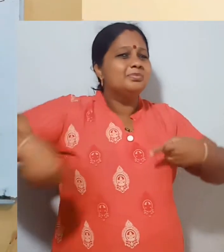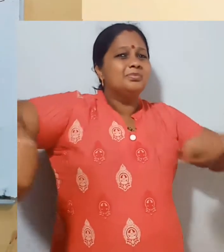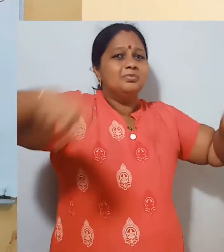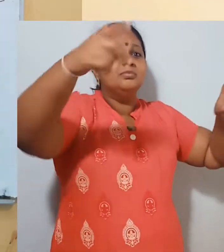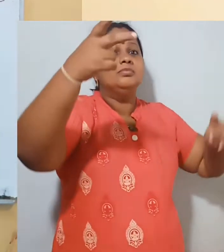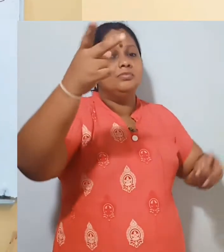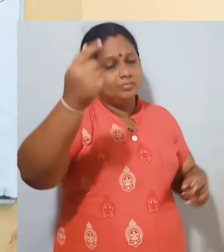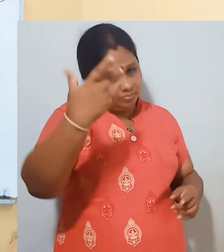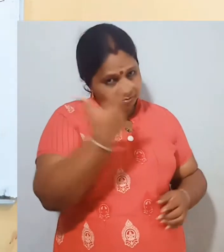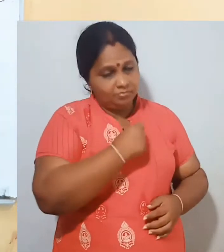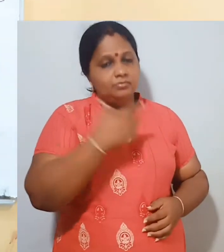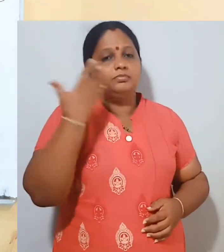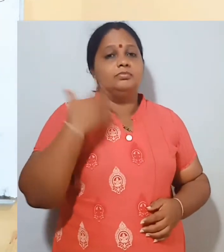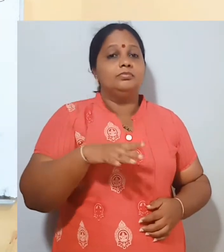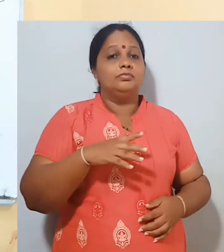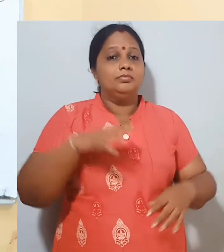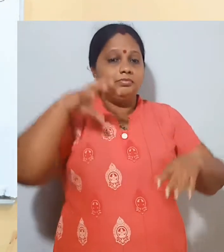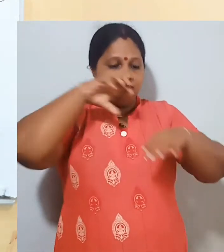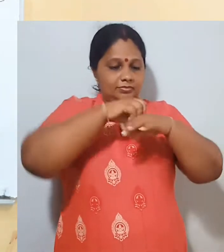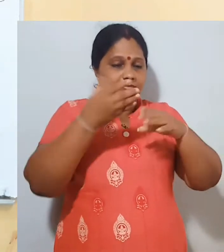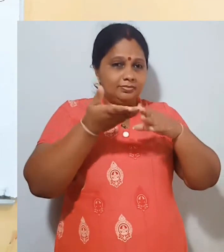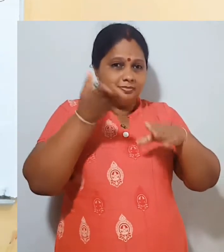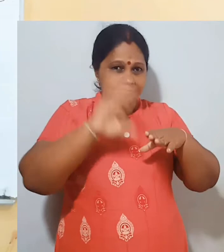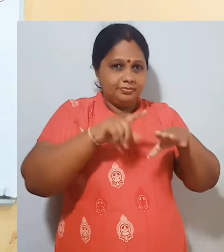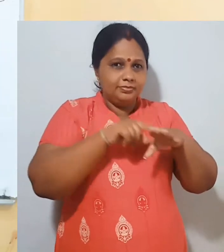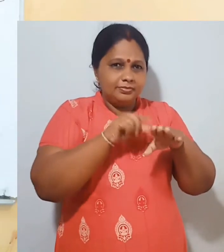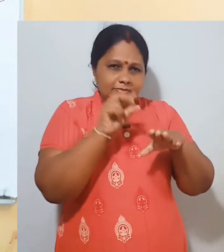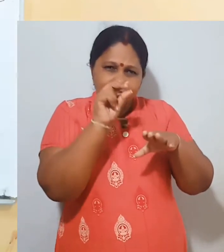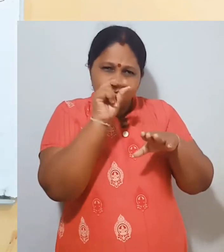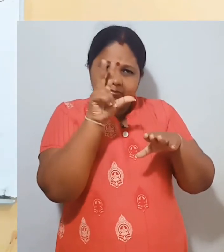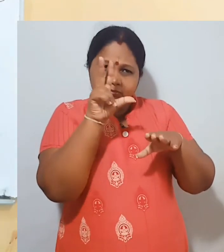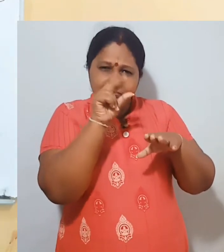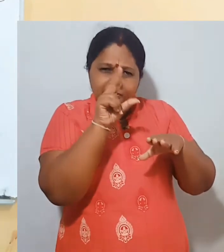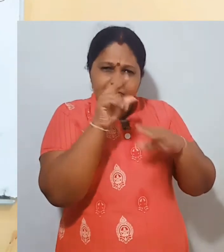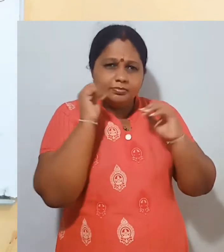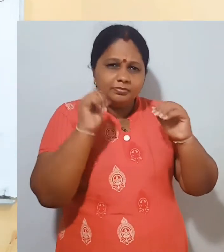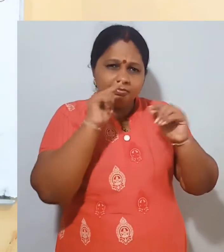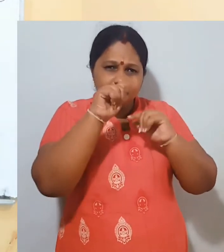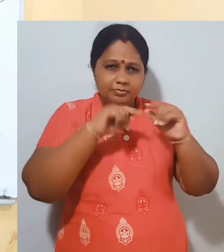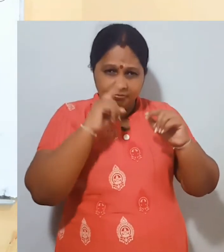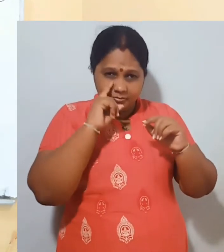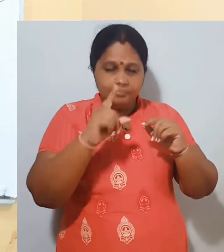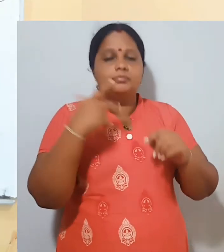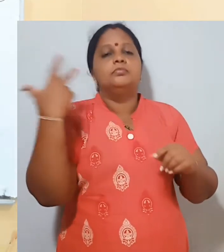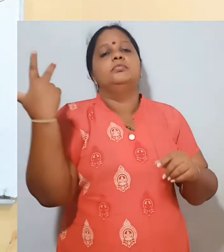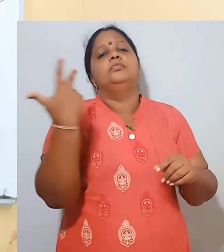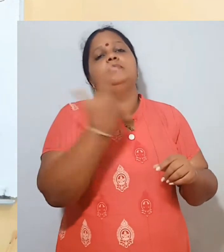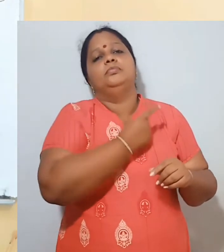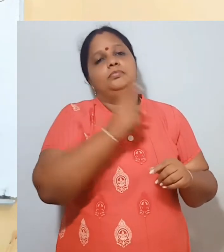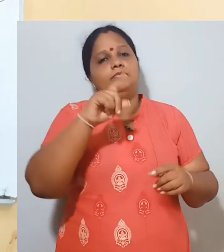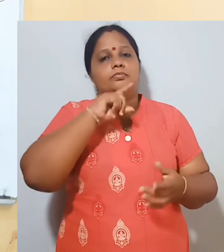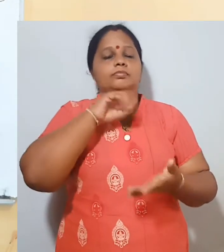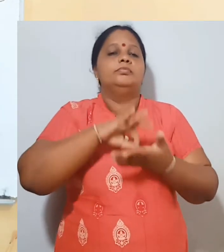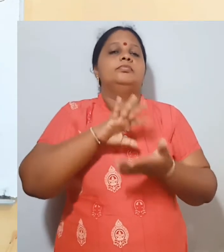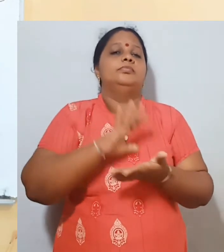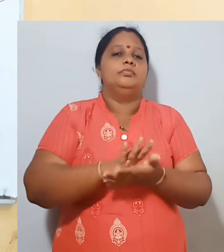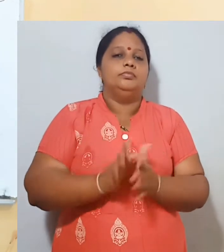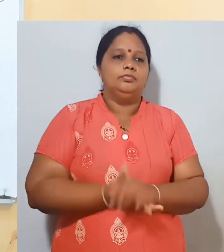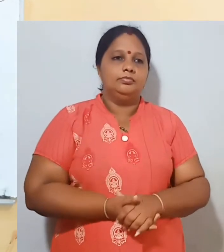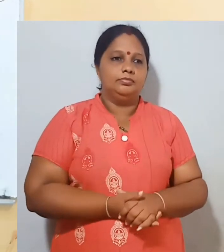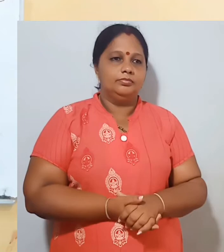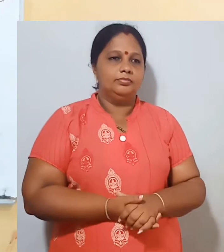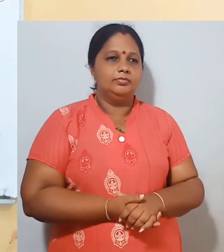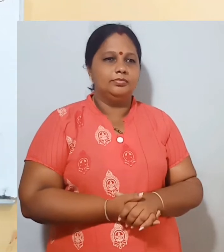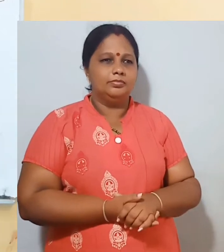வரும். மற்றது கடிச்ச இடம், கடிச்ச இடத்துல சைஸ், அதுகளை வச்சுக்கொண்டு நாங்க ஊசி போடுறதுக்கு முடிவுகள் எடுக்க வேண்டி இருக்கு. ரைட்?